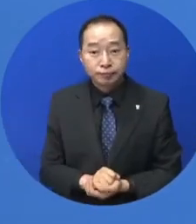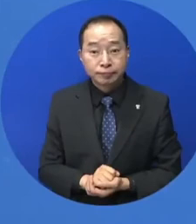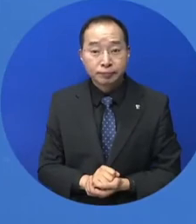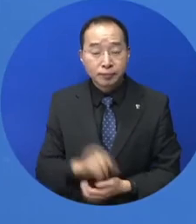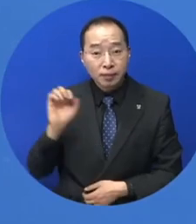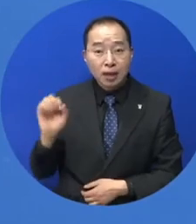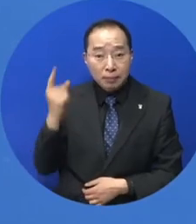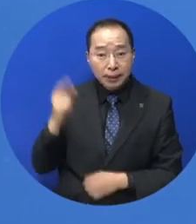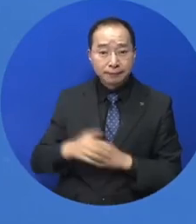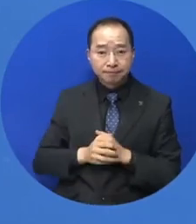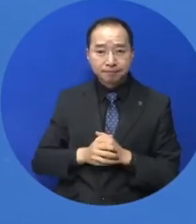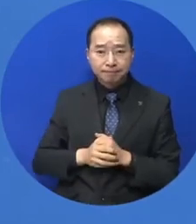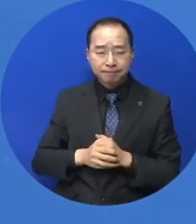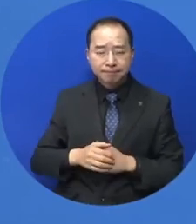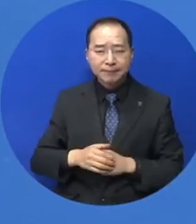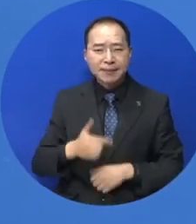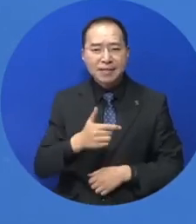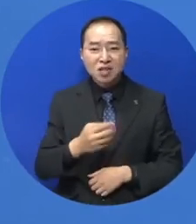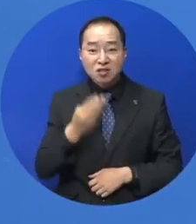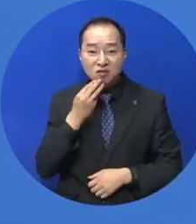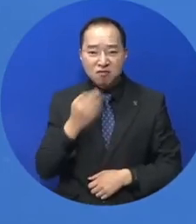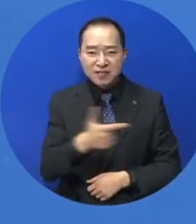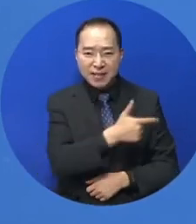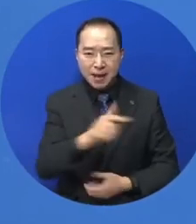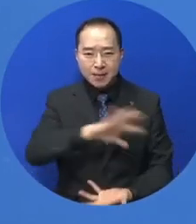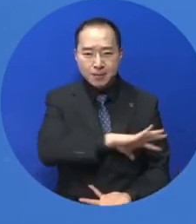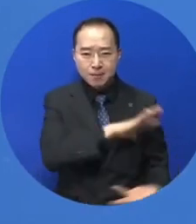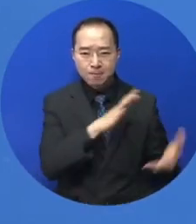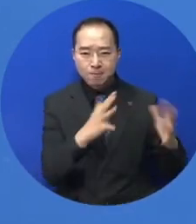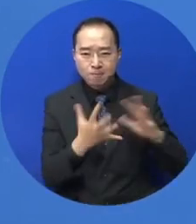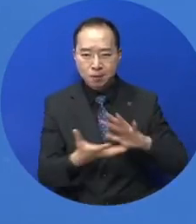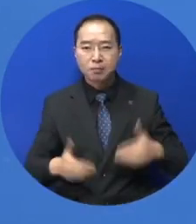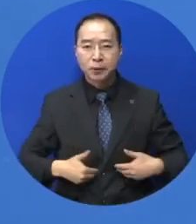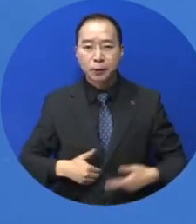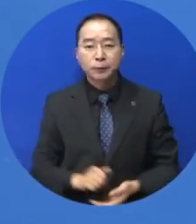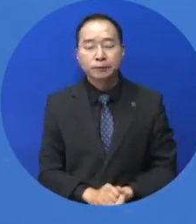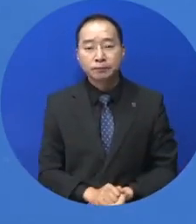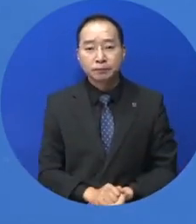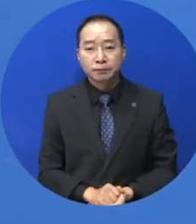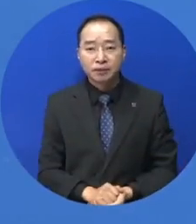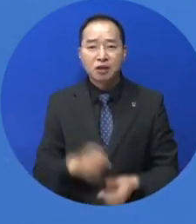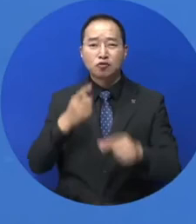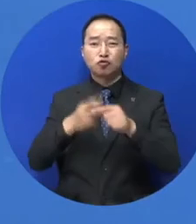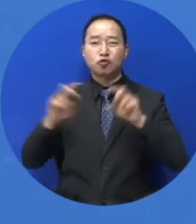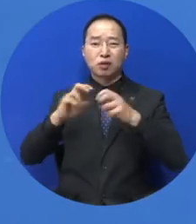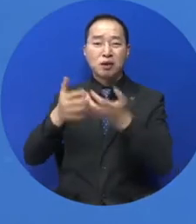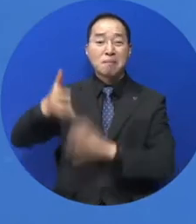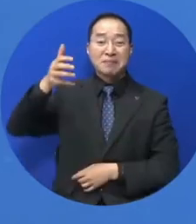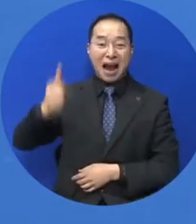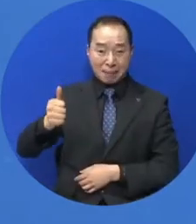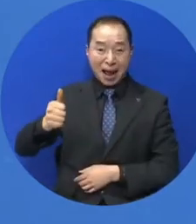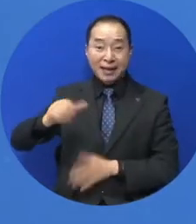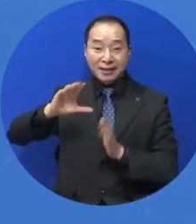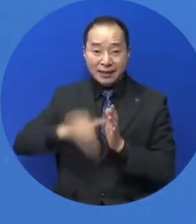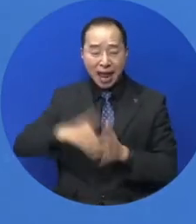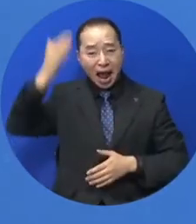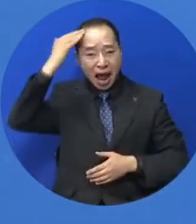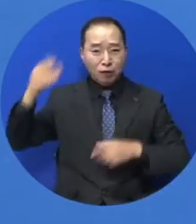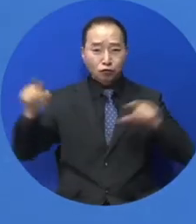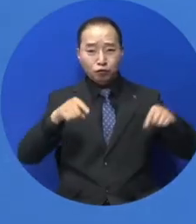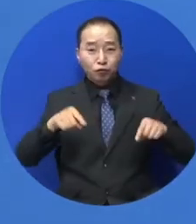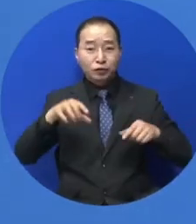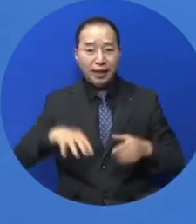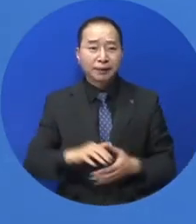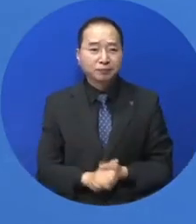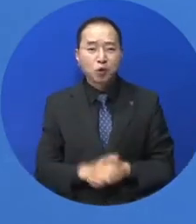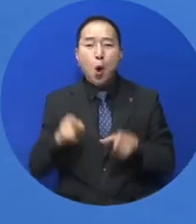그래서 대전환이 필요한 시기이기도 합니다. 제가 중소벤처기업부 장관으로 있을 때 대한민국